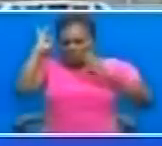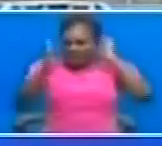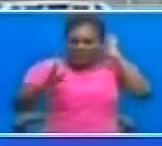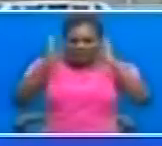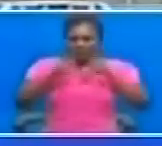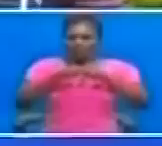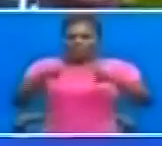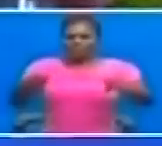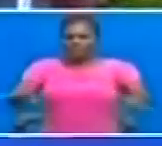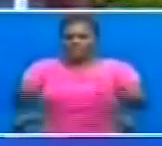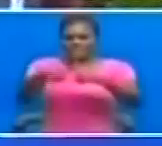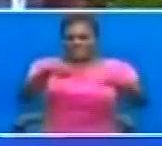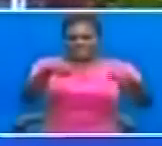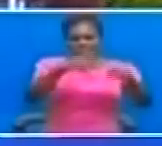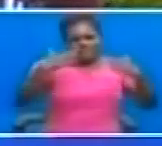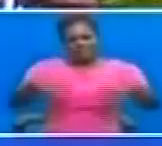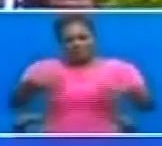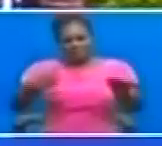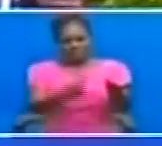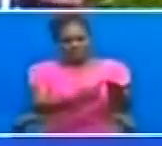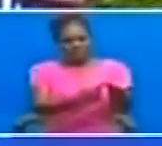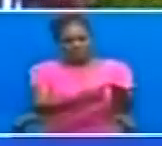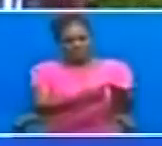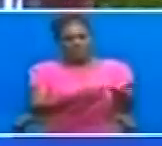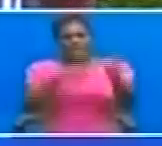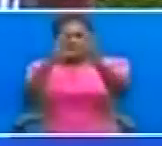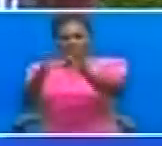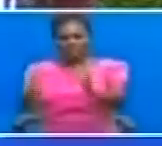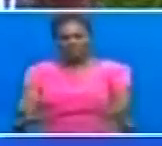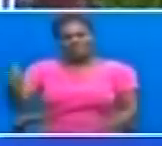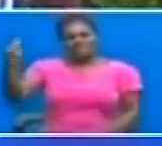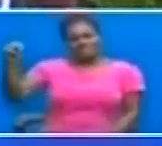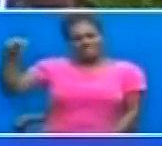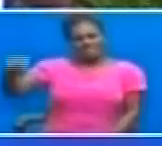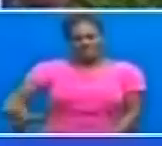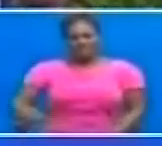kuenea kwa mashambulizi ya albino nchini Kenya. Mark Namaswa, KTN Leo.